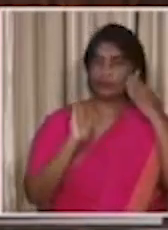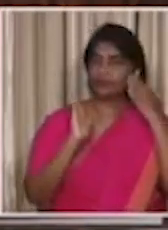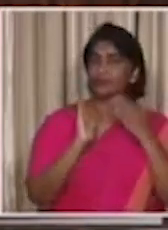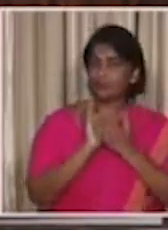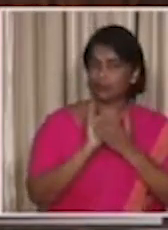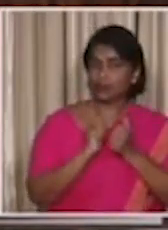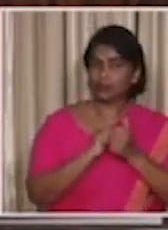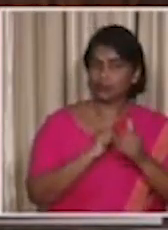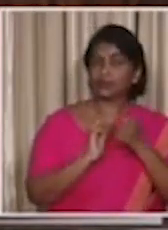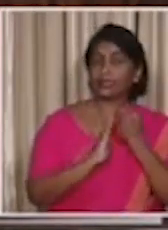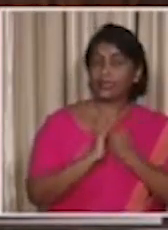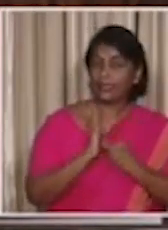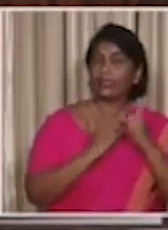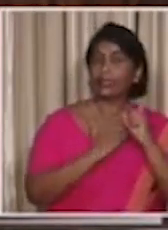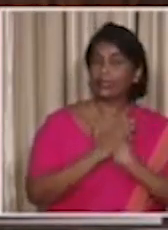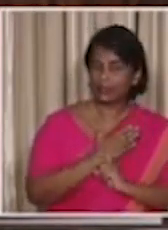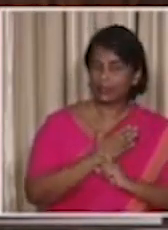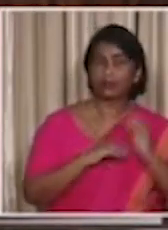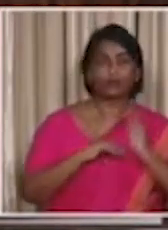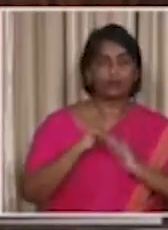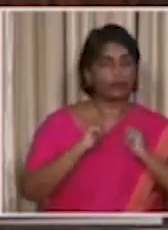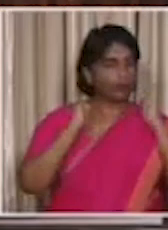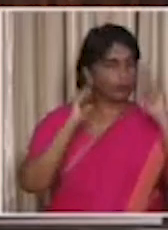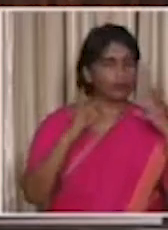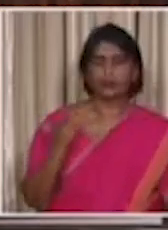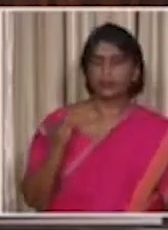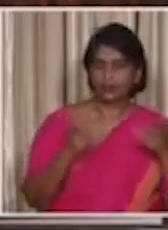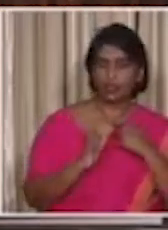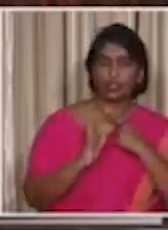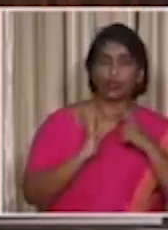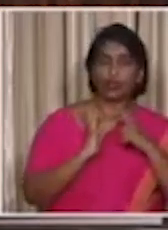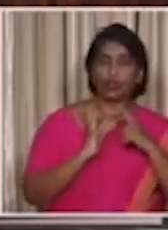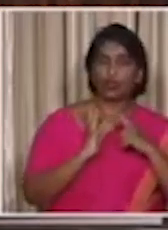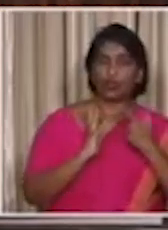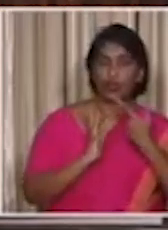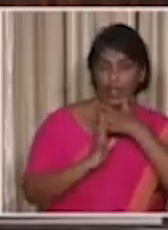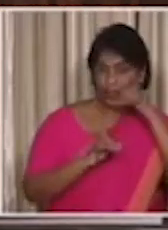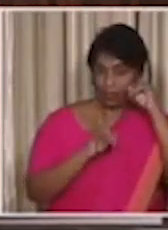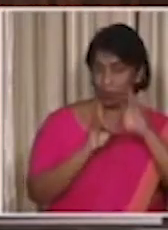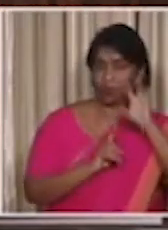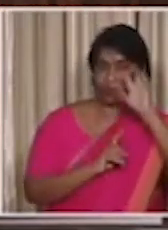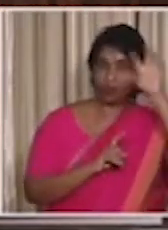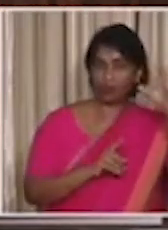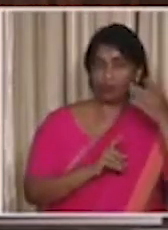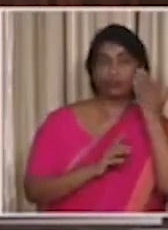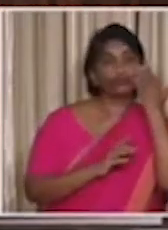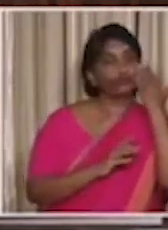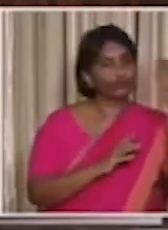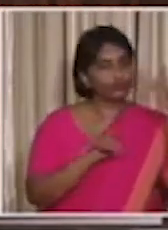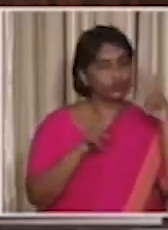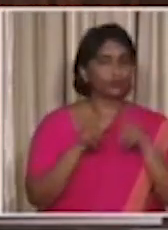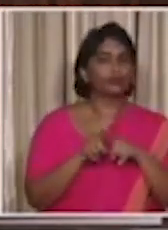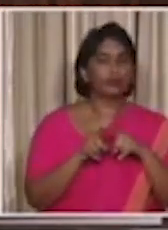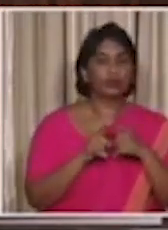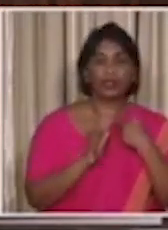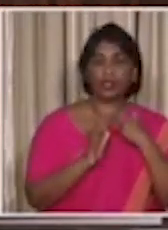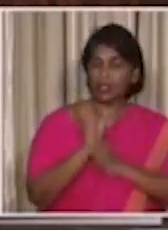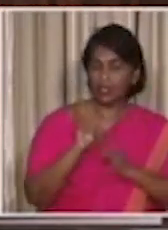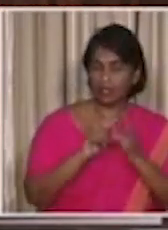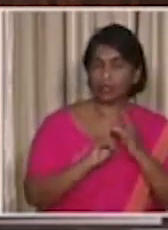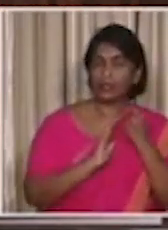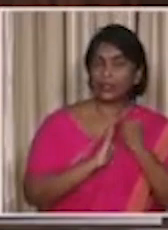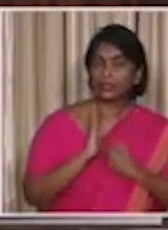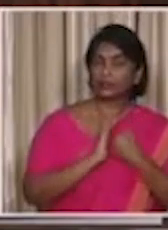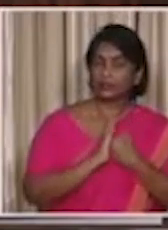සම්බන්ධයෙන් පවත්වන නීති රීති ප්‍රමාණවත් නැහැ. එක්සත් රාජධානිය වැනි රටවල් ආදර්ශයට ගනිමින් මන්ත්‍රී ආචාර